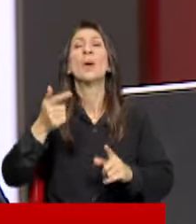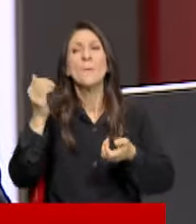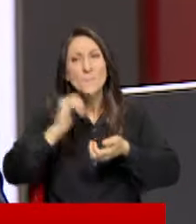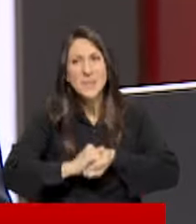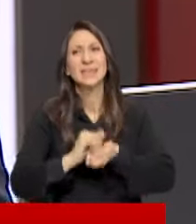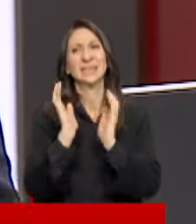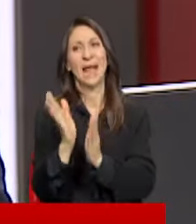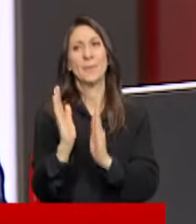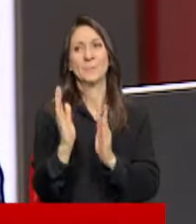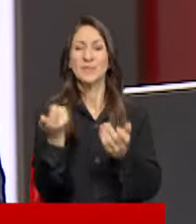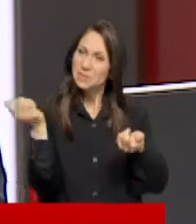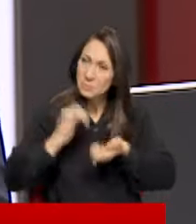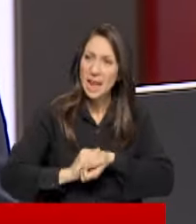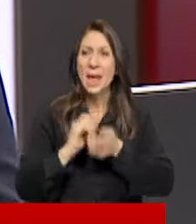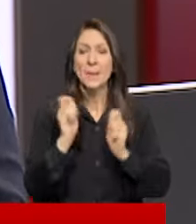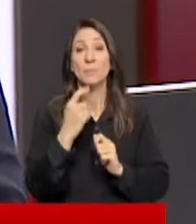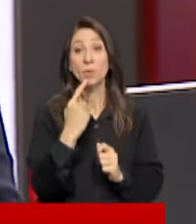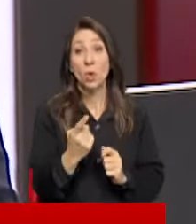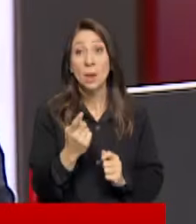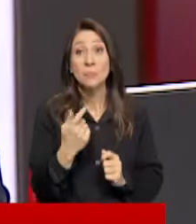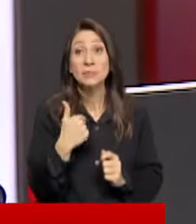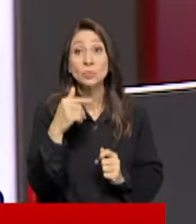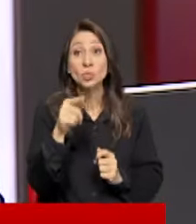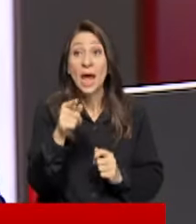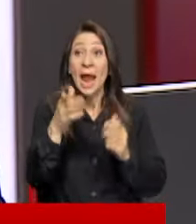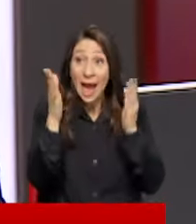şu veya bu şekilde işbirliği yapalım diyor. Şimdi biz